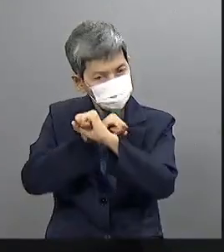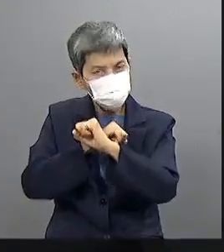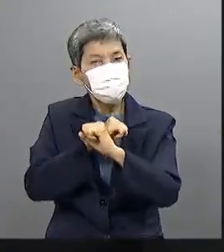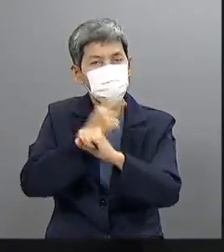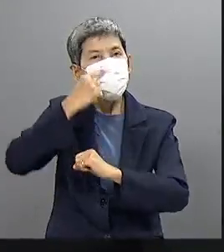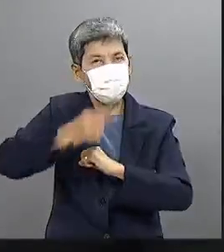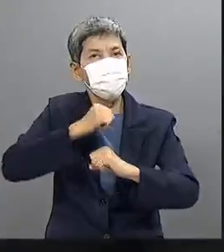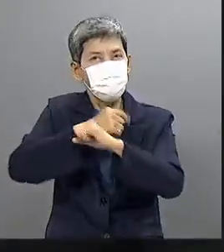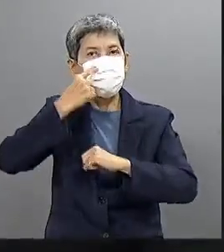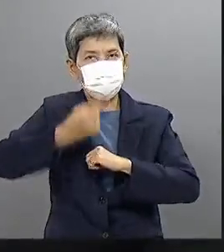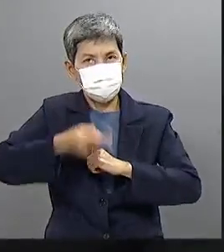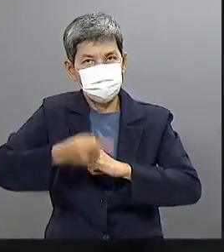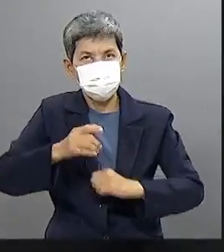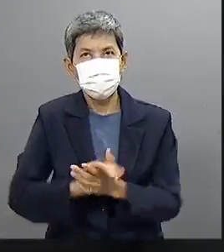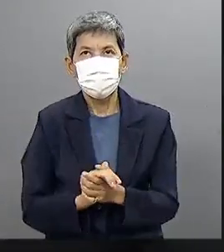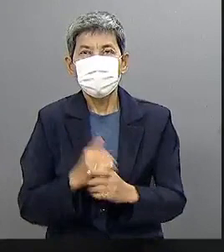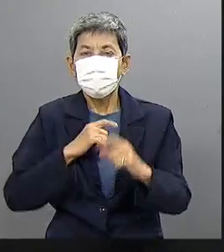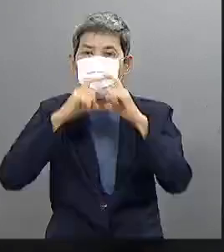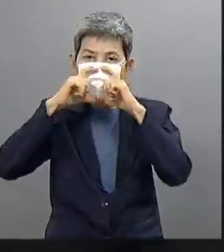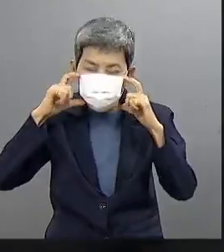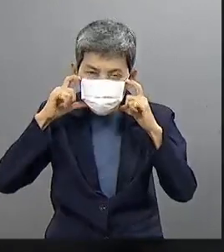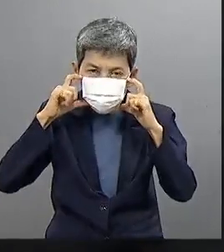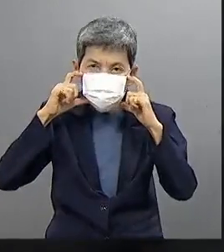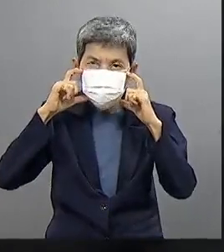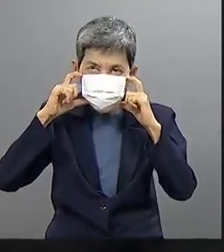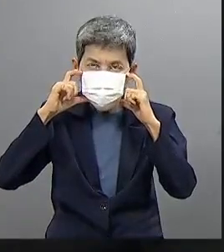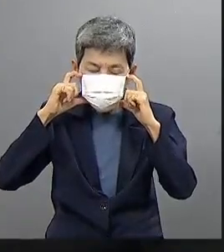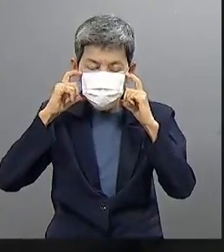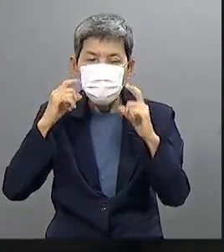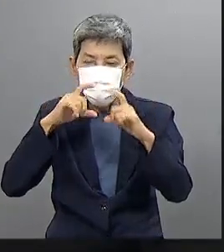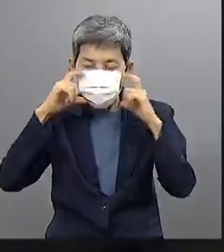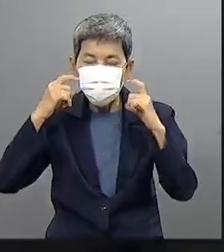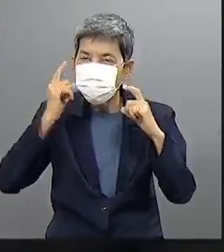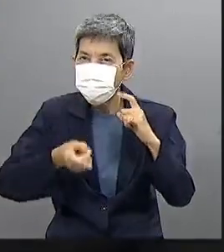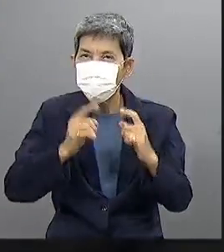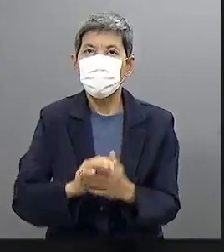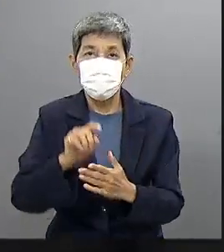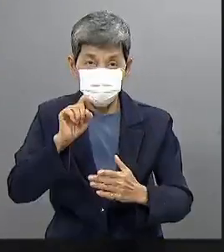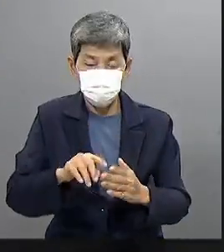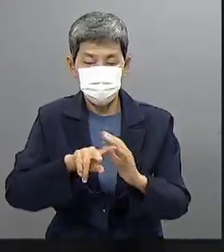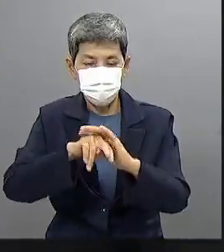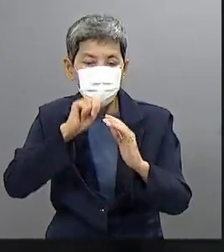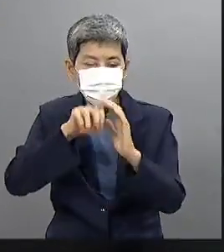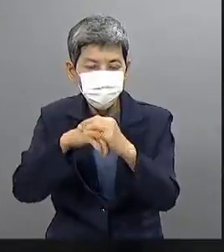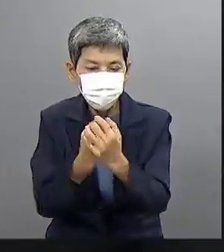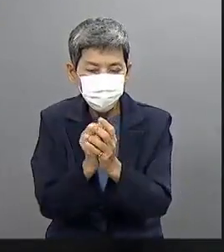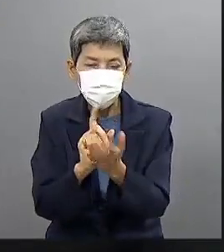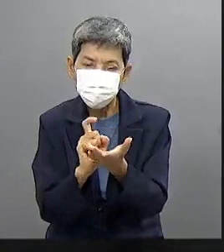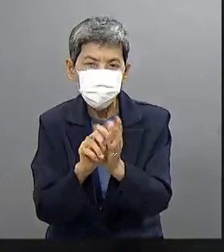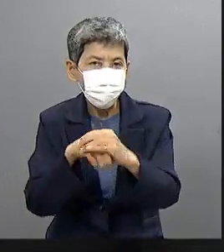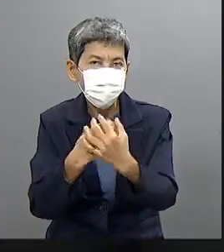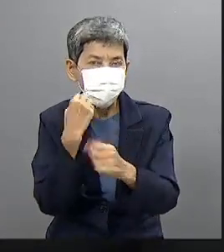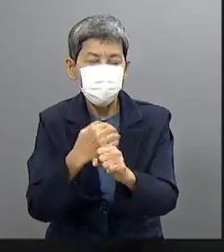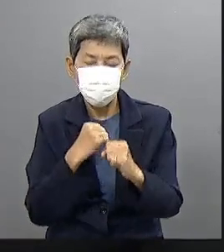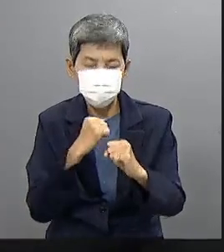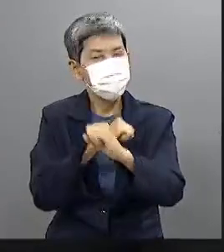คะผูกแมสสวมหน้ากากอนามัยนะคะแล้วก็ต้องล้างมือนะคะก็พยายามป้องกันตัวเอง